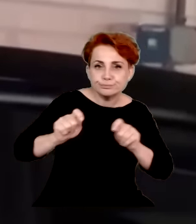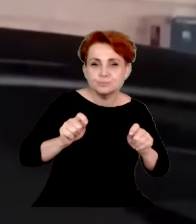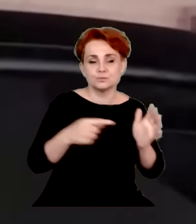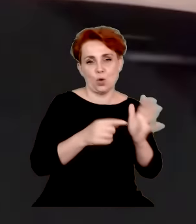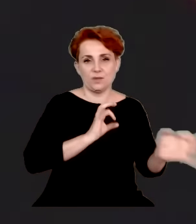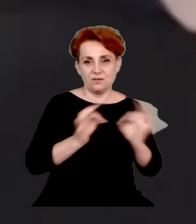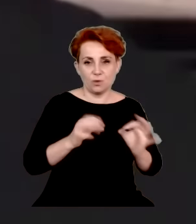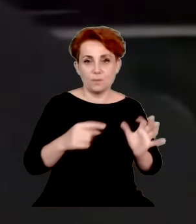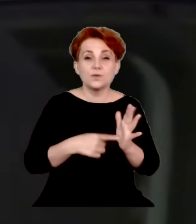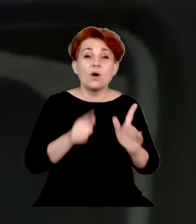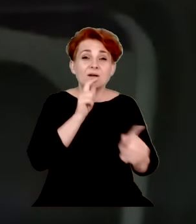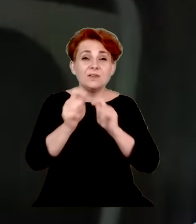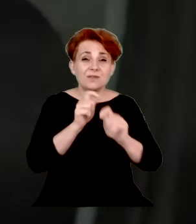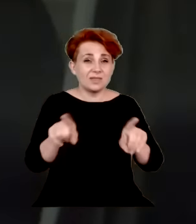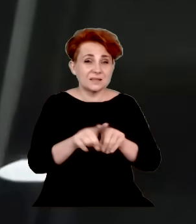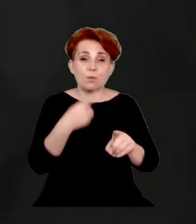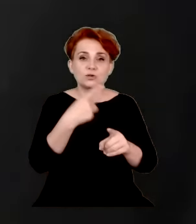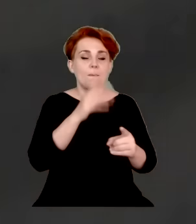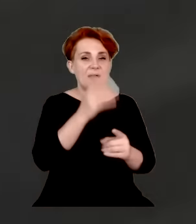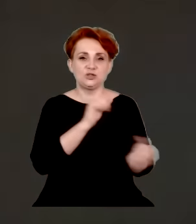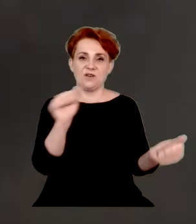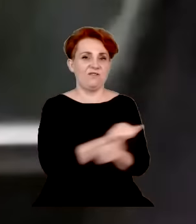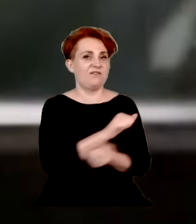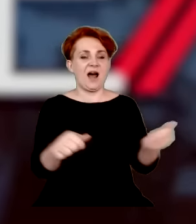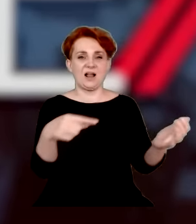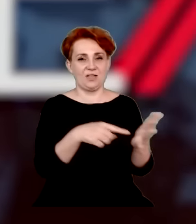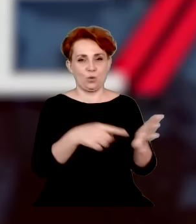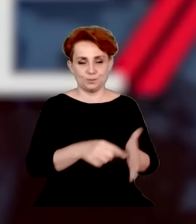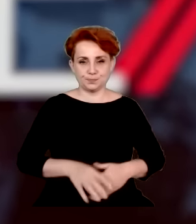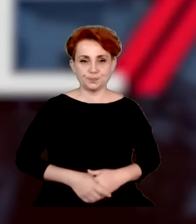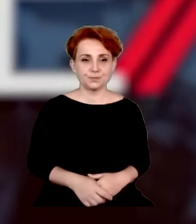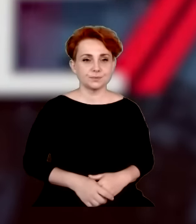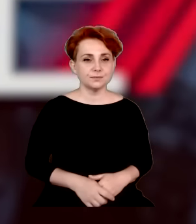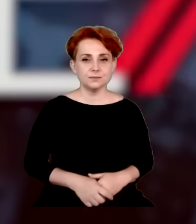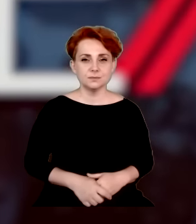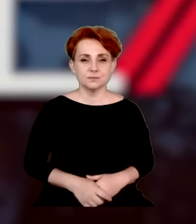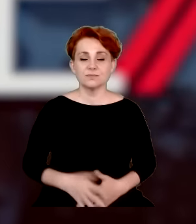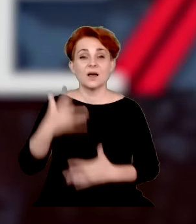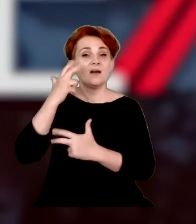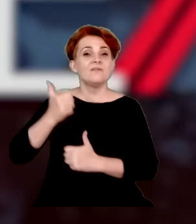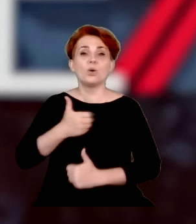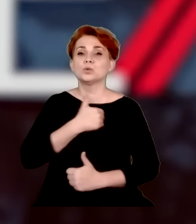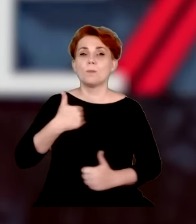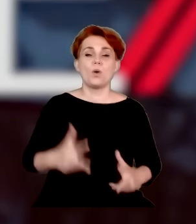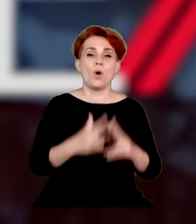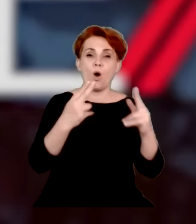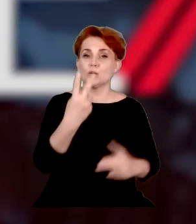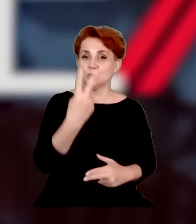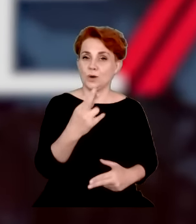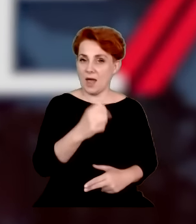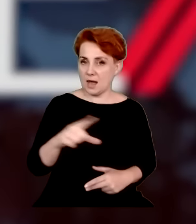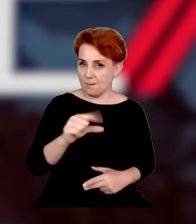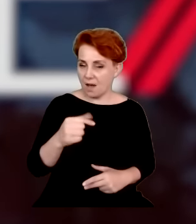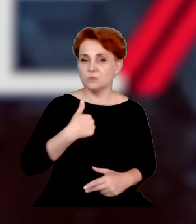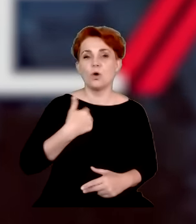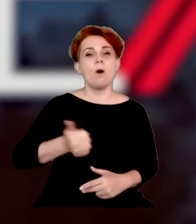zapowiedział walkę z, jak sam to określił, ideologicznym wirusem. Wojsko Polskie z okresu II Rzeczypospolitej było powodem do